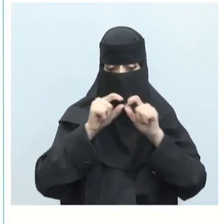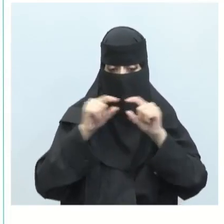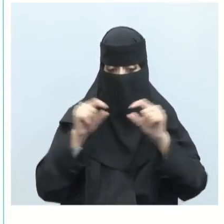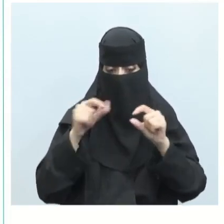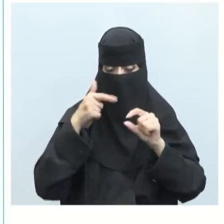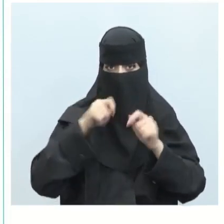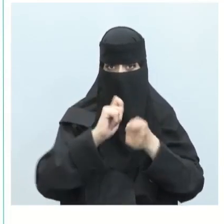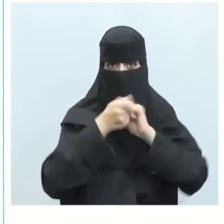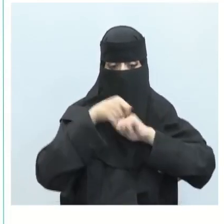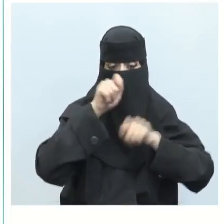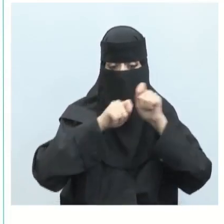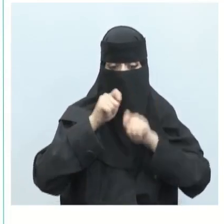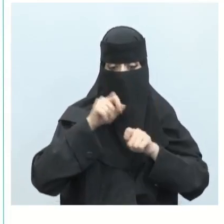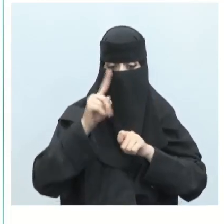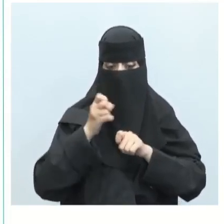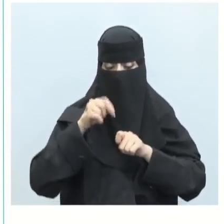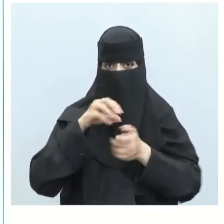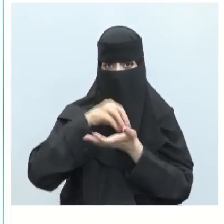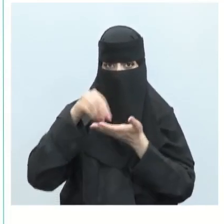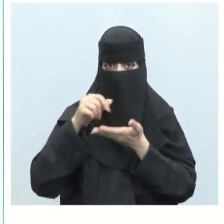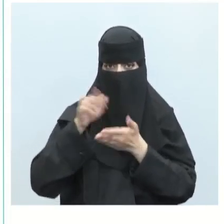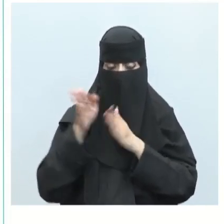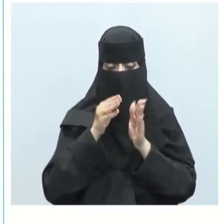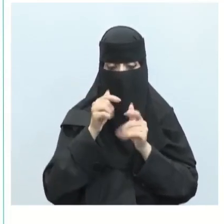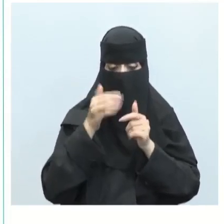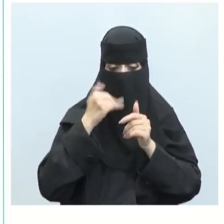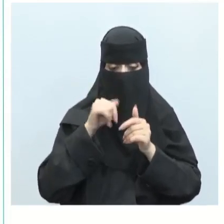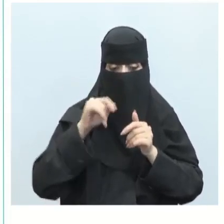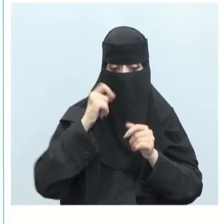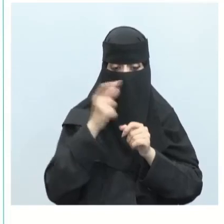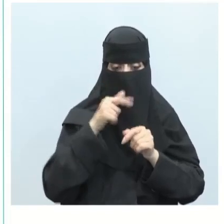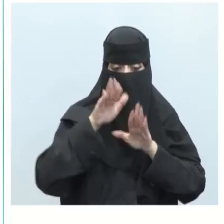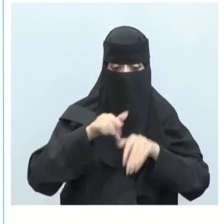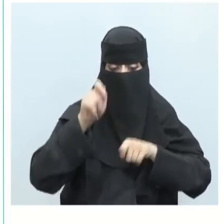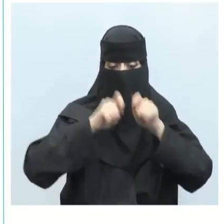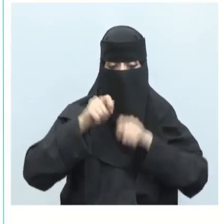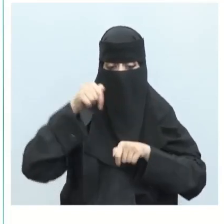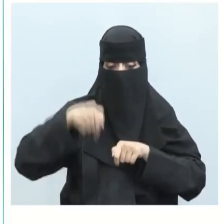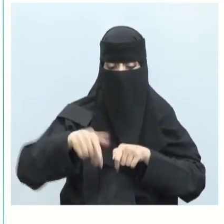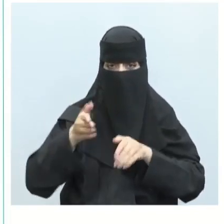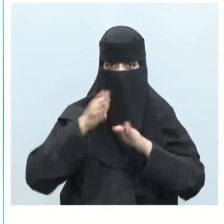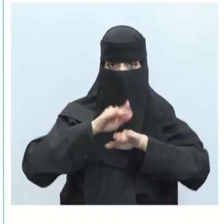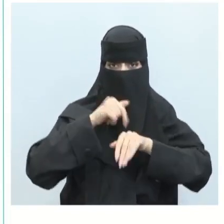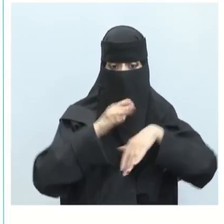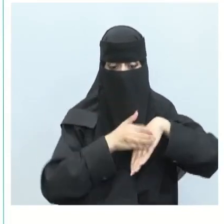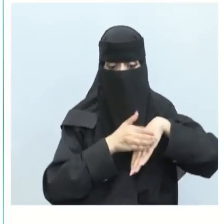ال بدلا من استخدام بروتوكول التحكم بالنقل تي سي بي ويتم استخدام هذا البروتوكول غالبا